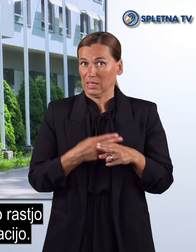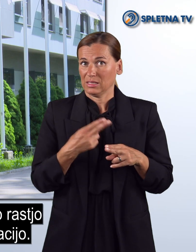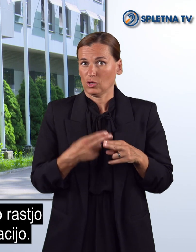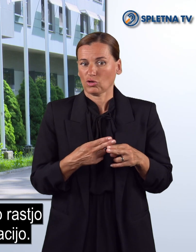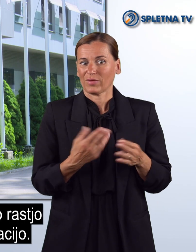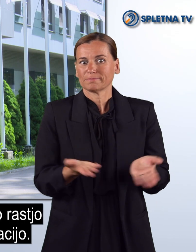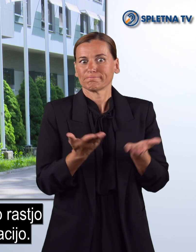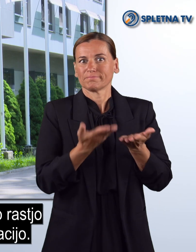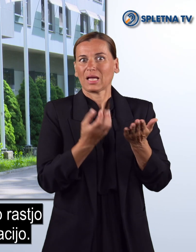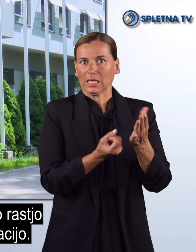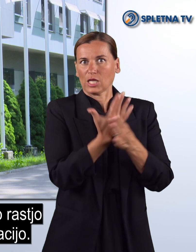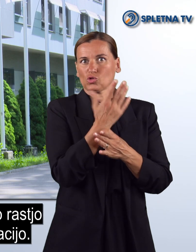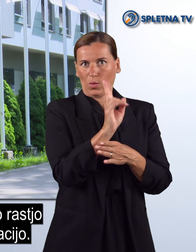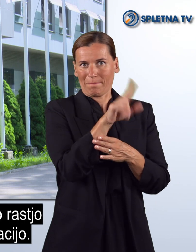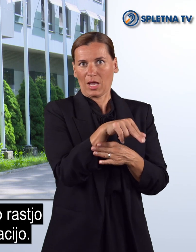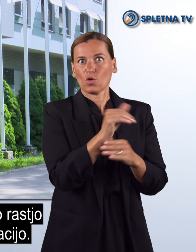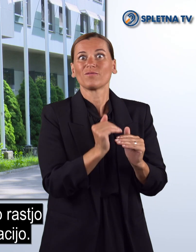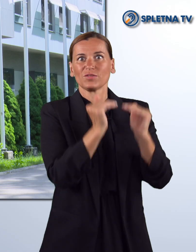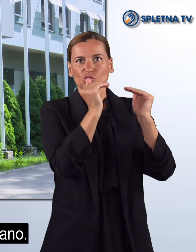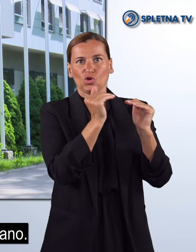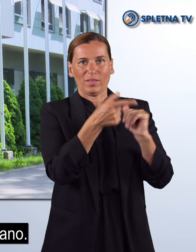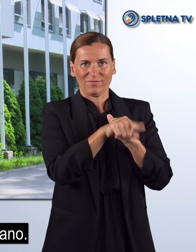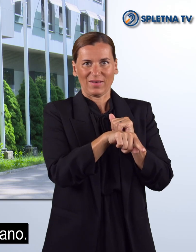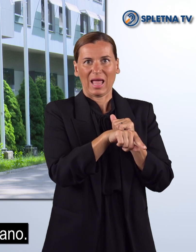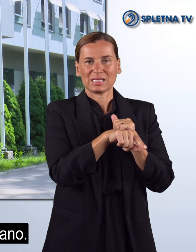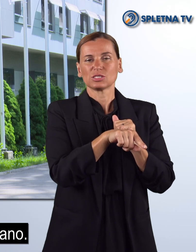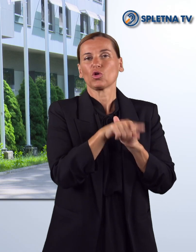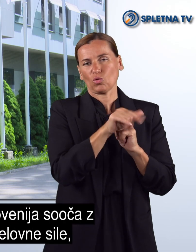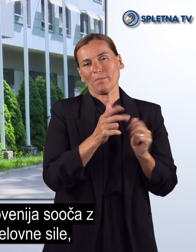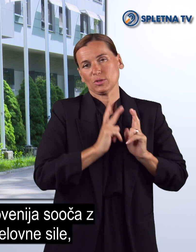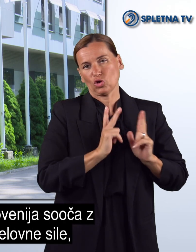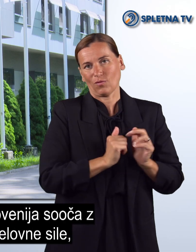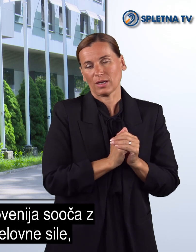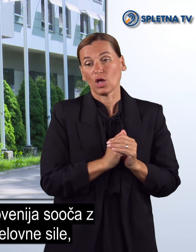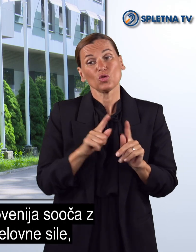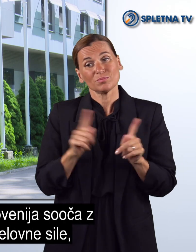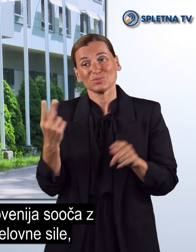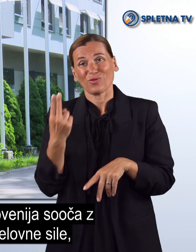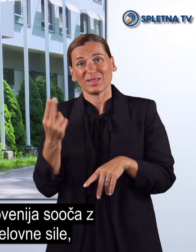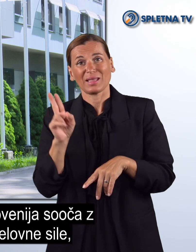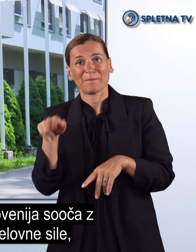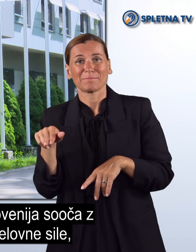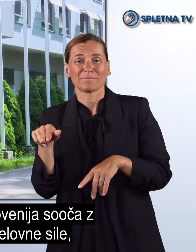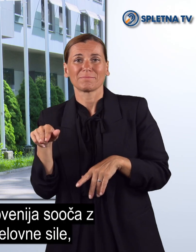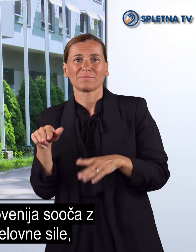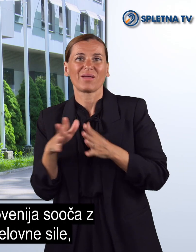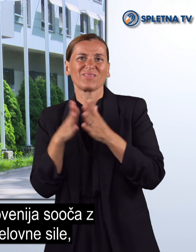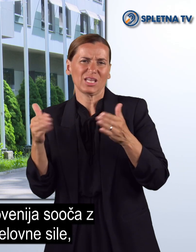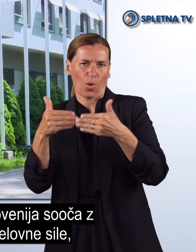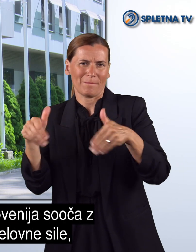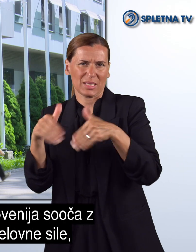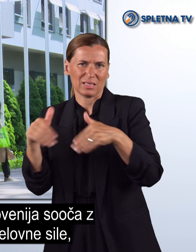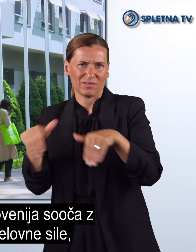Države s hitrejšo rastjo imajo višjo inflacijo, to je pričakovano. Po drugi strani pa Slovenija se sooča z